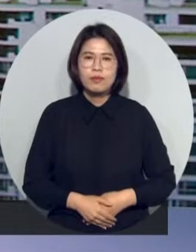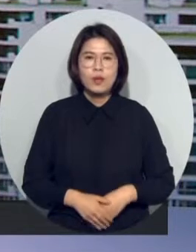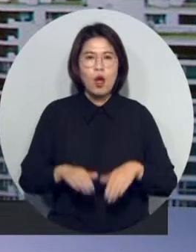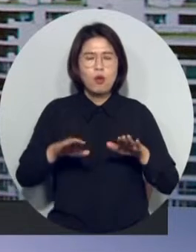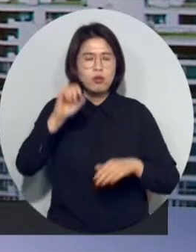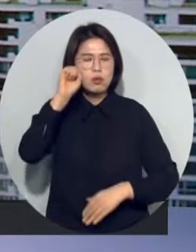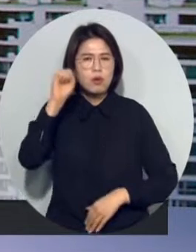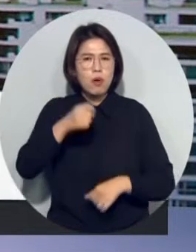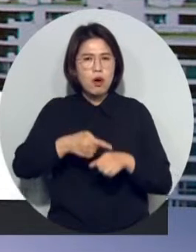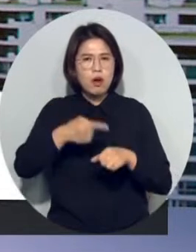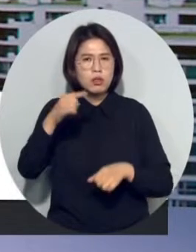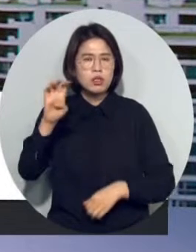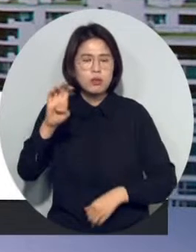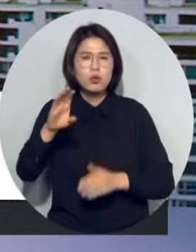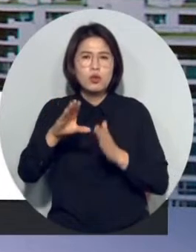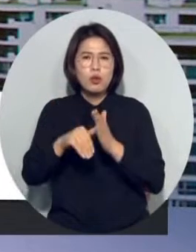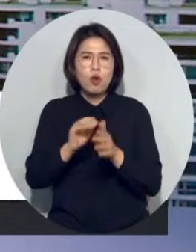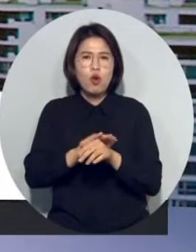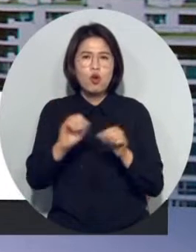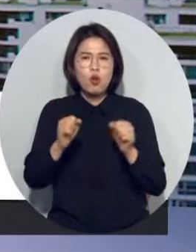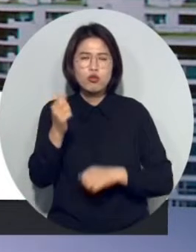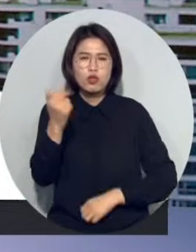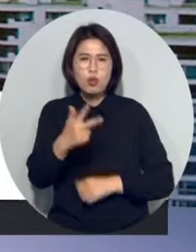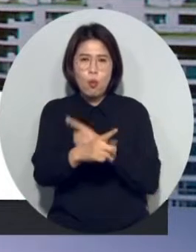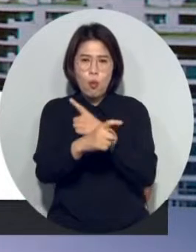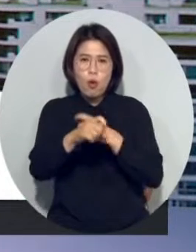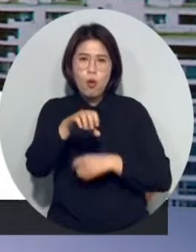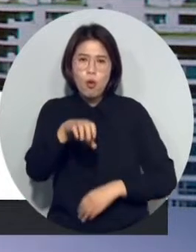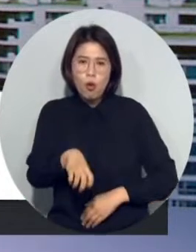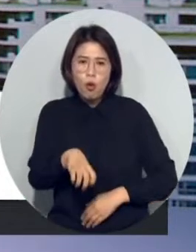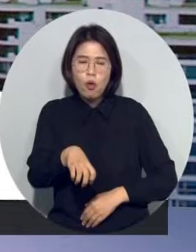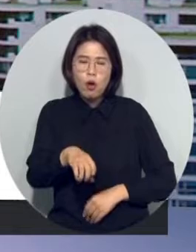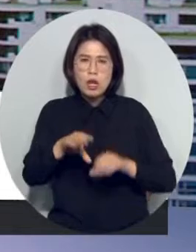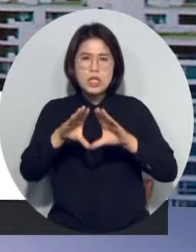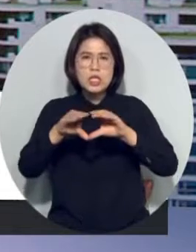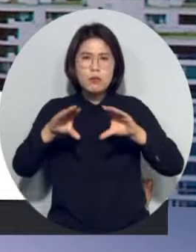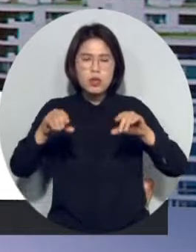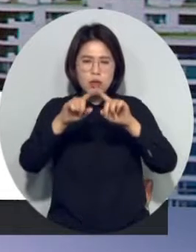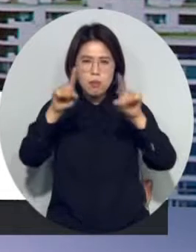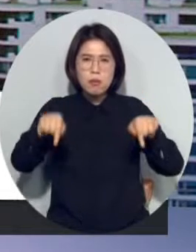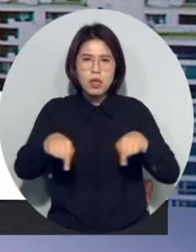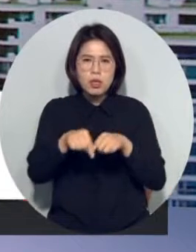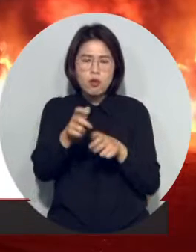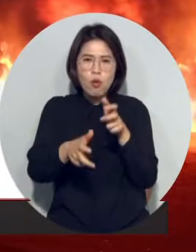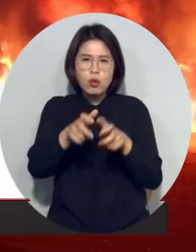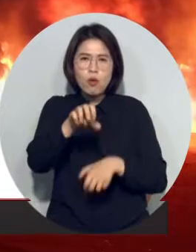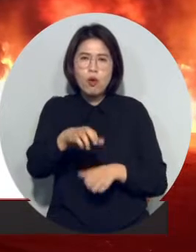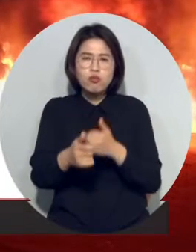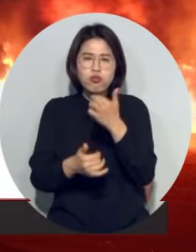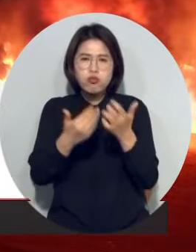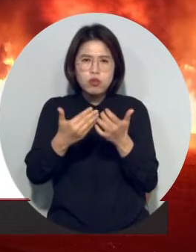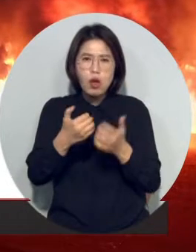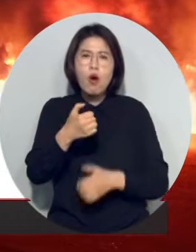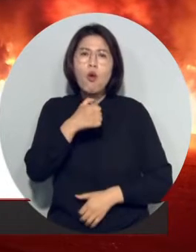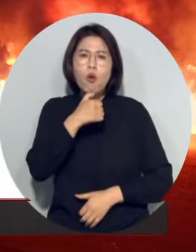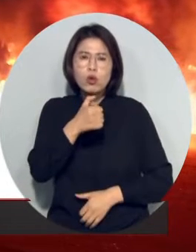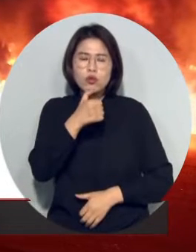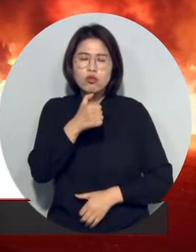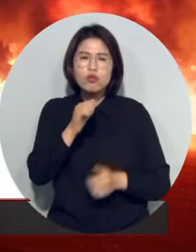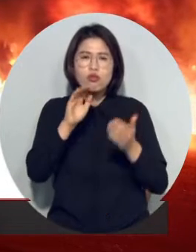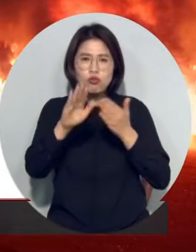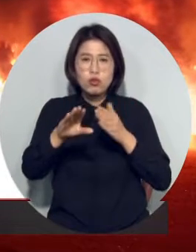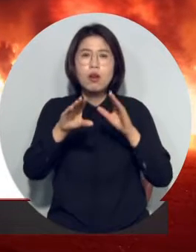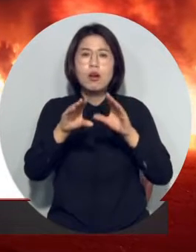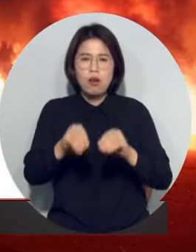오늘 새벽 1시 다 10분쯤 경북 칠곡군 외관의 1 스펀지 매트 생산 공장에서 불이 나 50여 분만에 꺼졌습니다